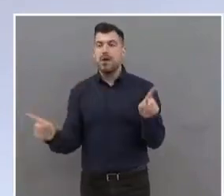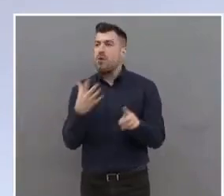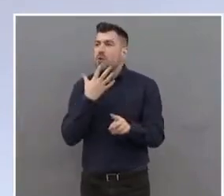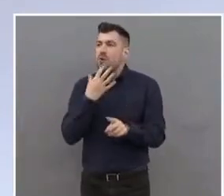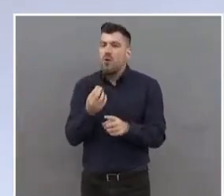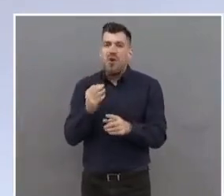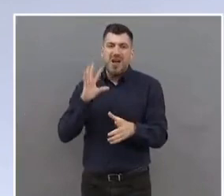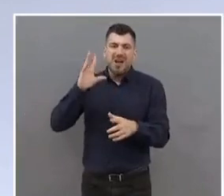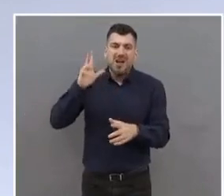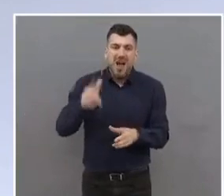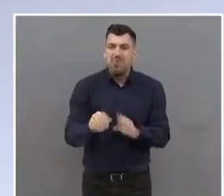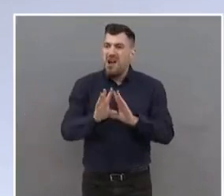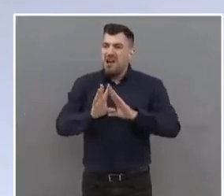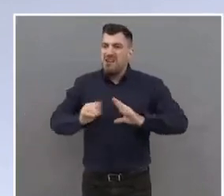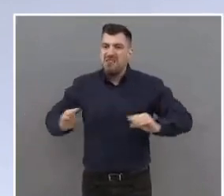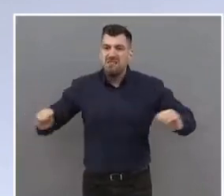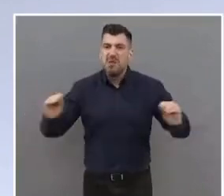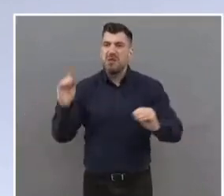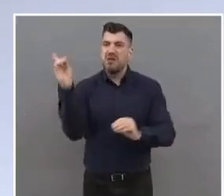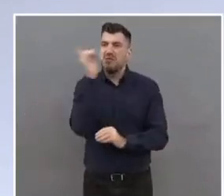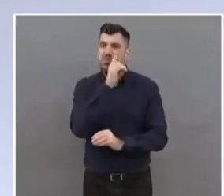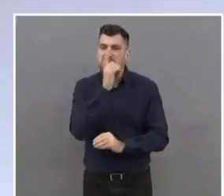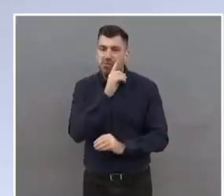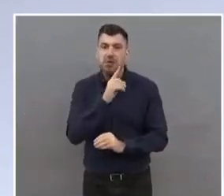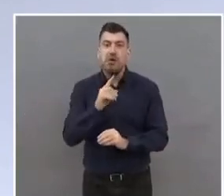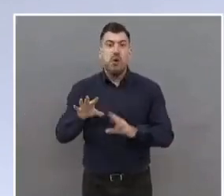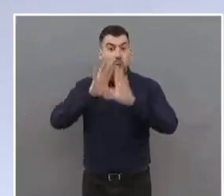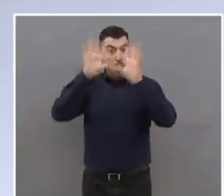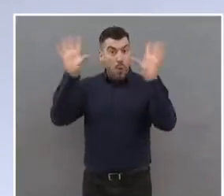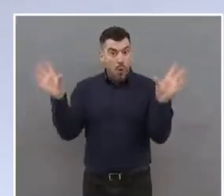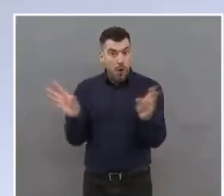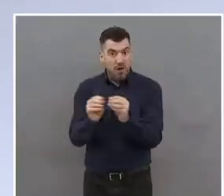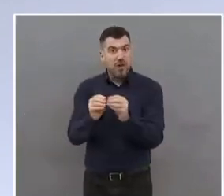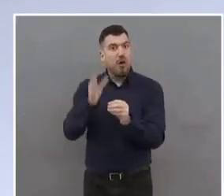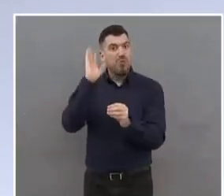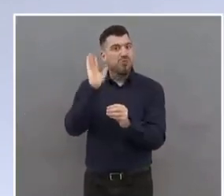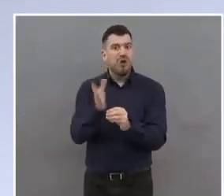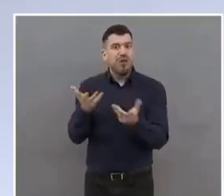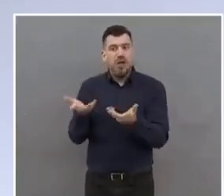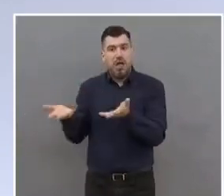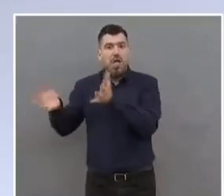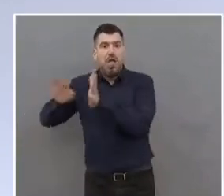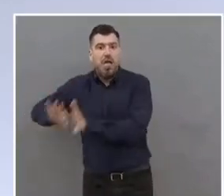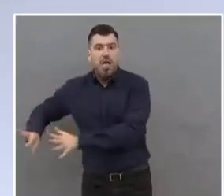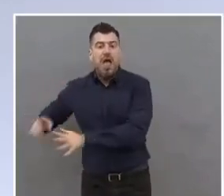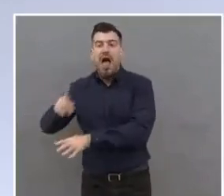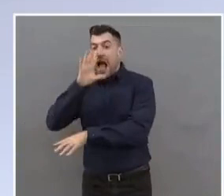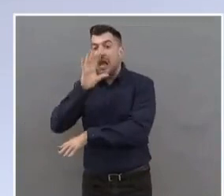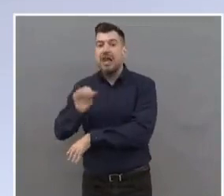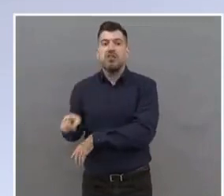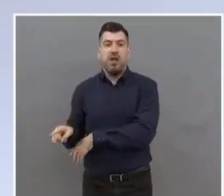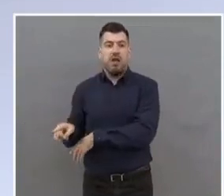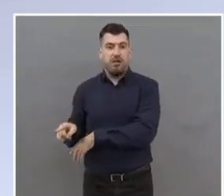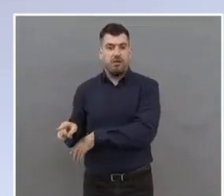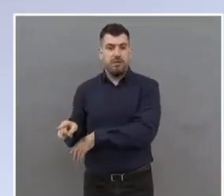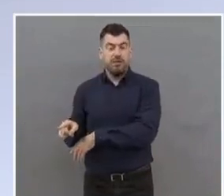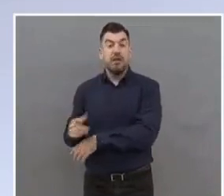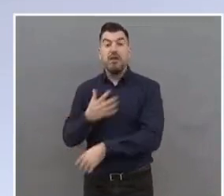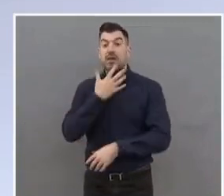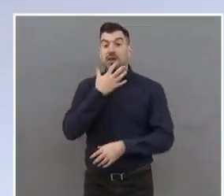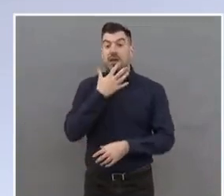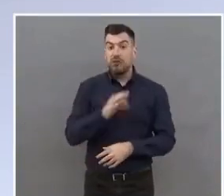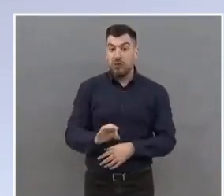Οι φήμες και τα συνθήματα σκεπάζουν συχνά την αλήθεια. Και σε αυτό πρωταγωνιστεί